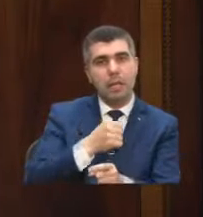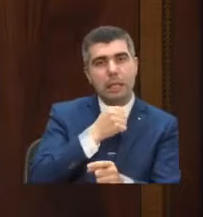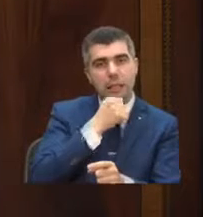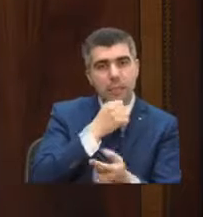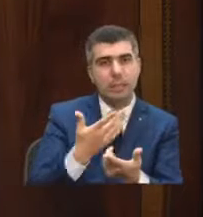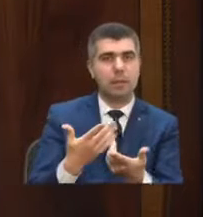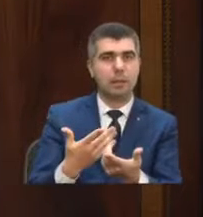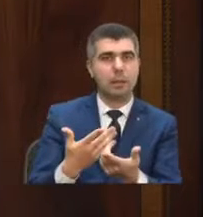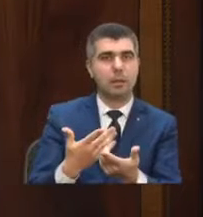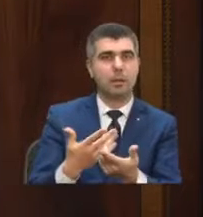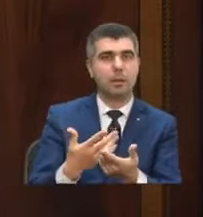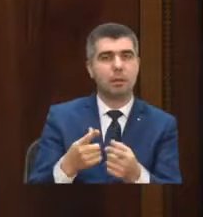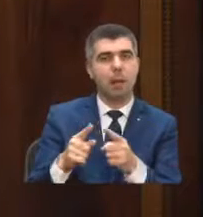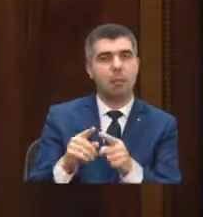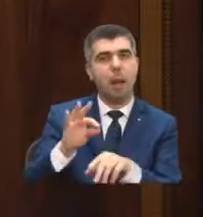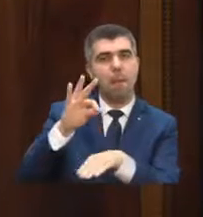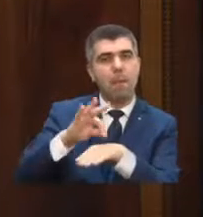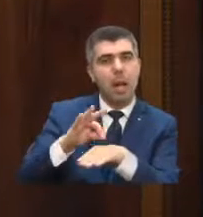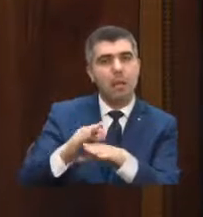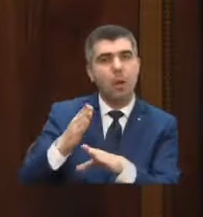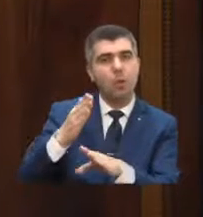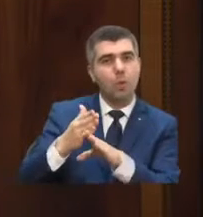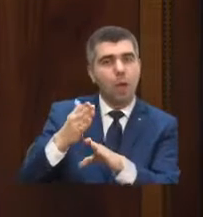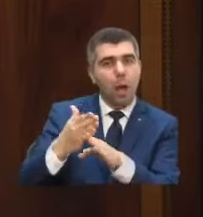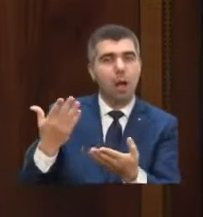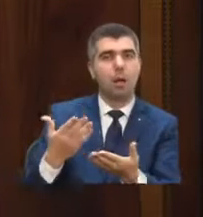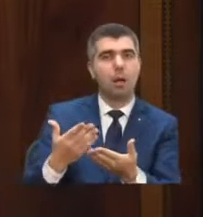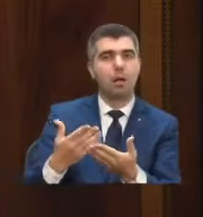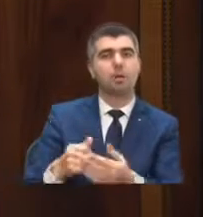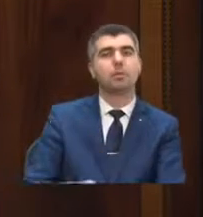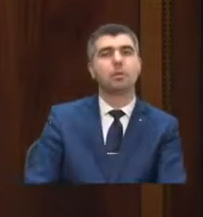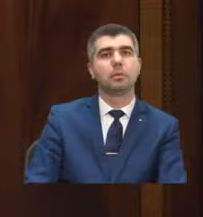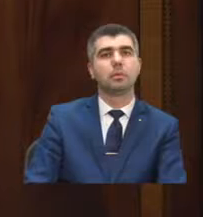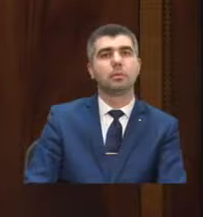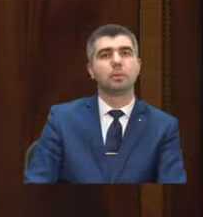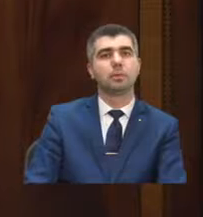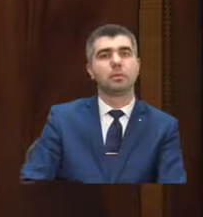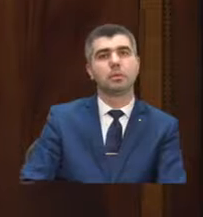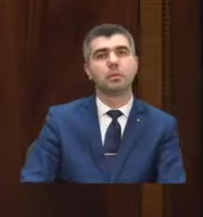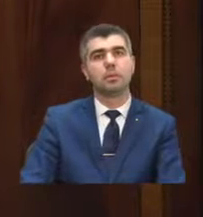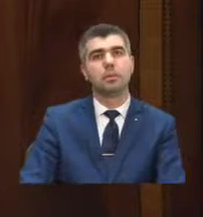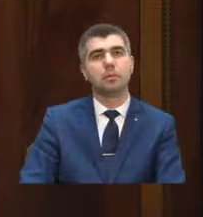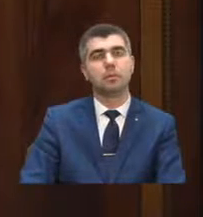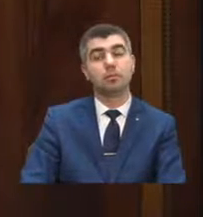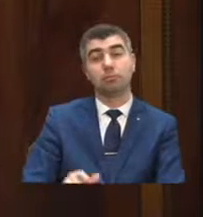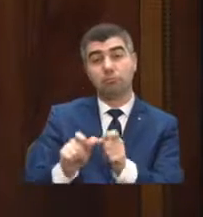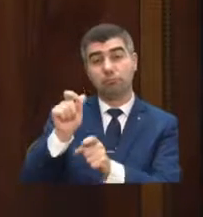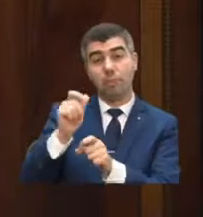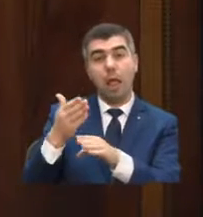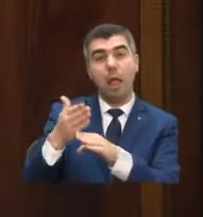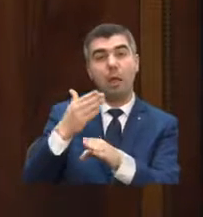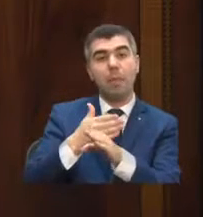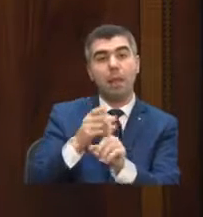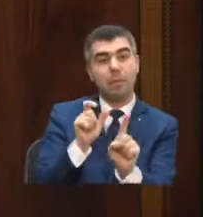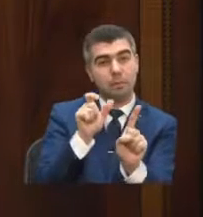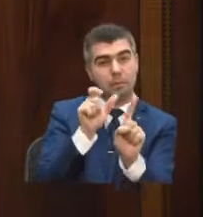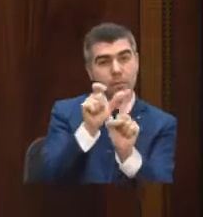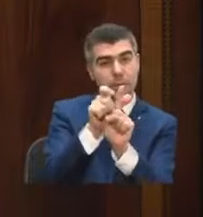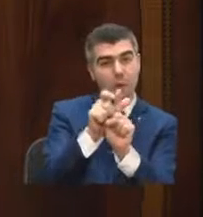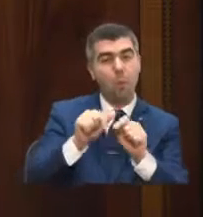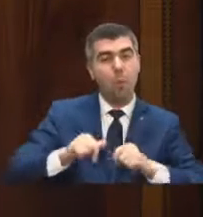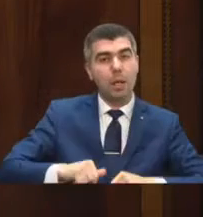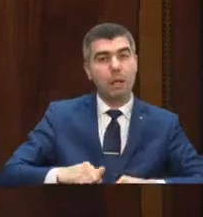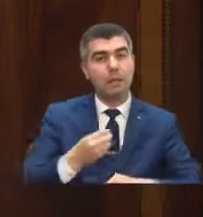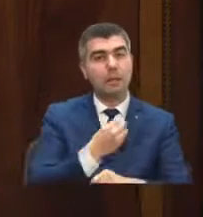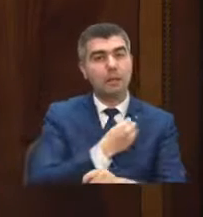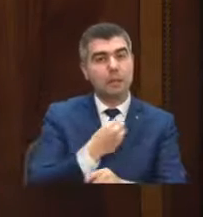او مصابه بامراض مزمنه او مرتبطه بالحمل. تعزيز المراقبه الوبائيه، وزاره الصحه بطبيعه الحال